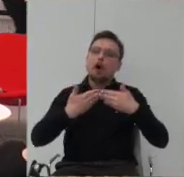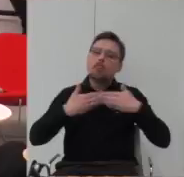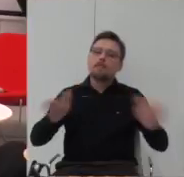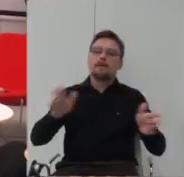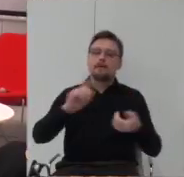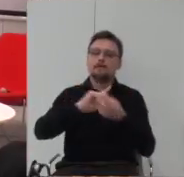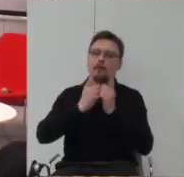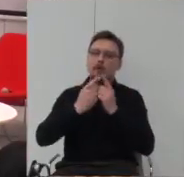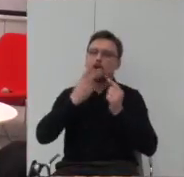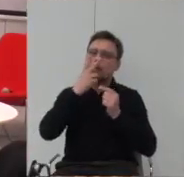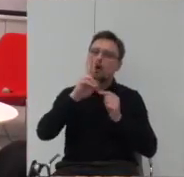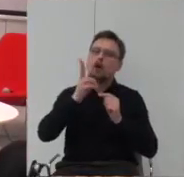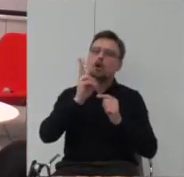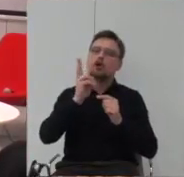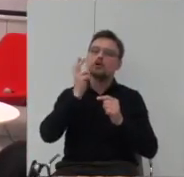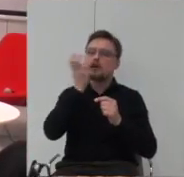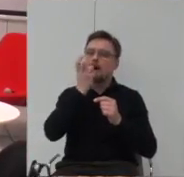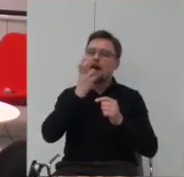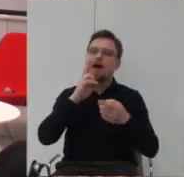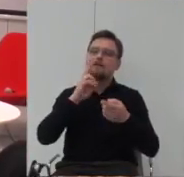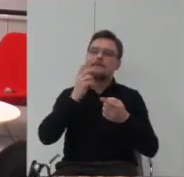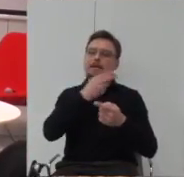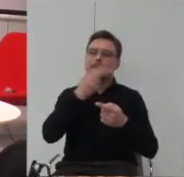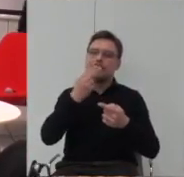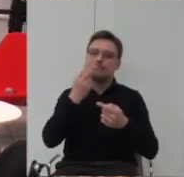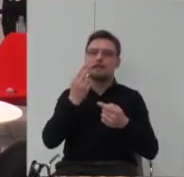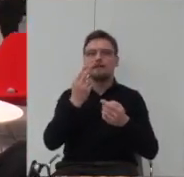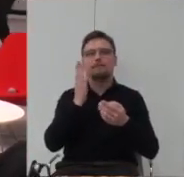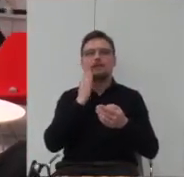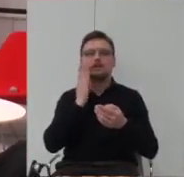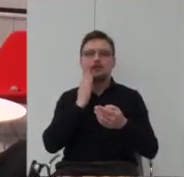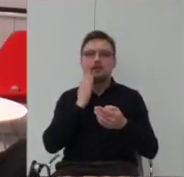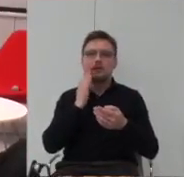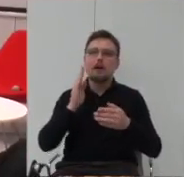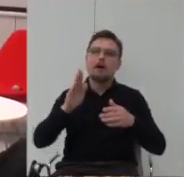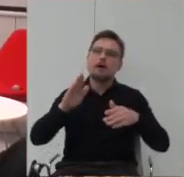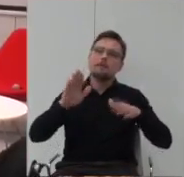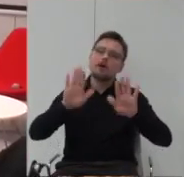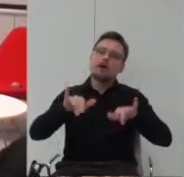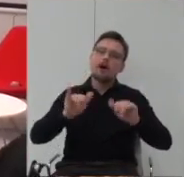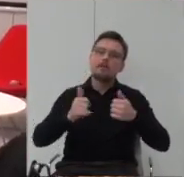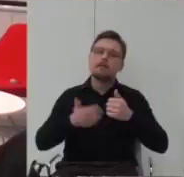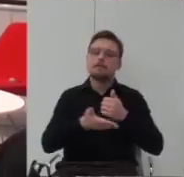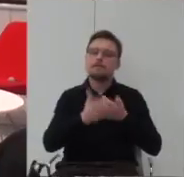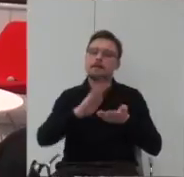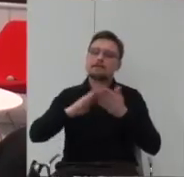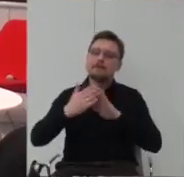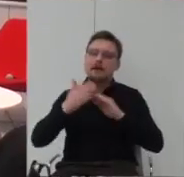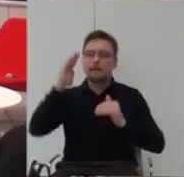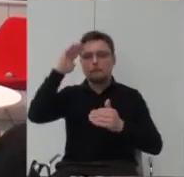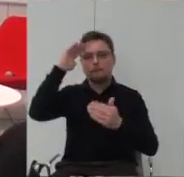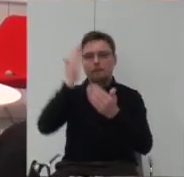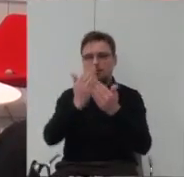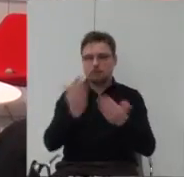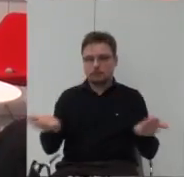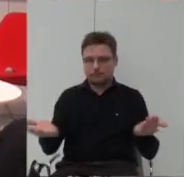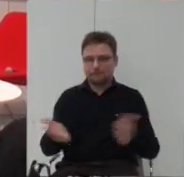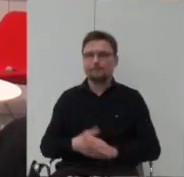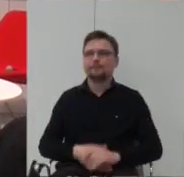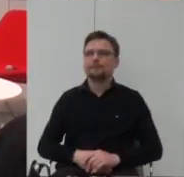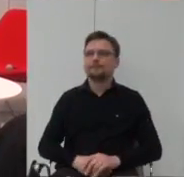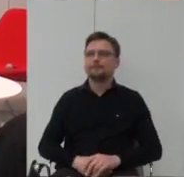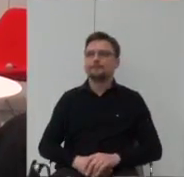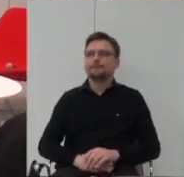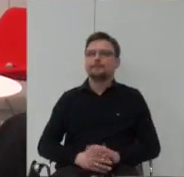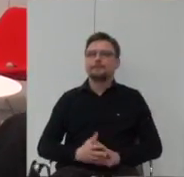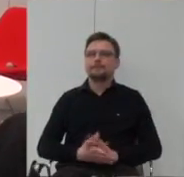W przypadku tej konferencji postanowiliśmy zrobić open call i zobaczyć, kto się interesuje tematyką mieszkaniową i